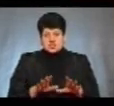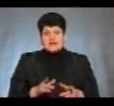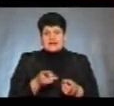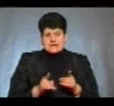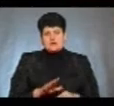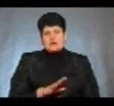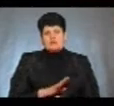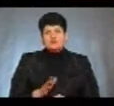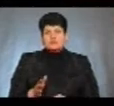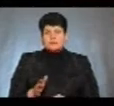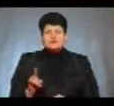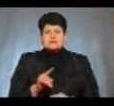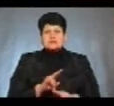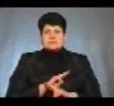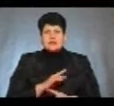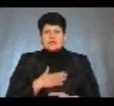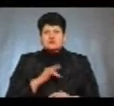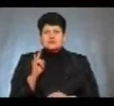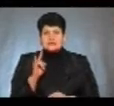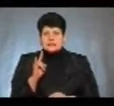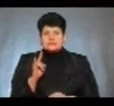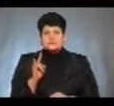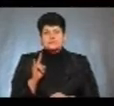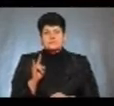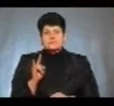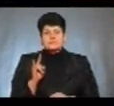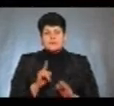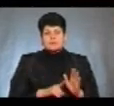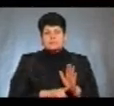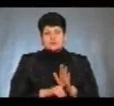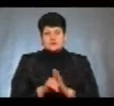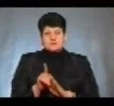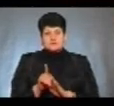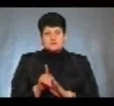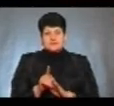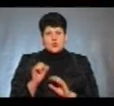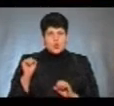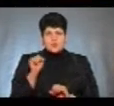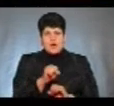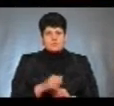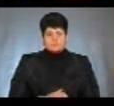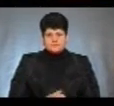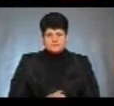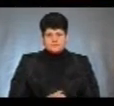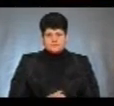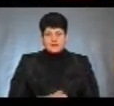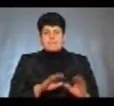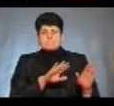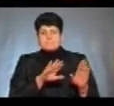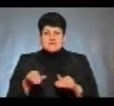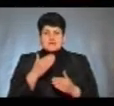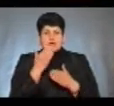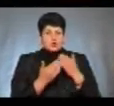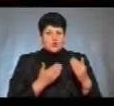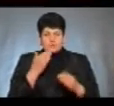було, що смерть нашої дитини настала від ударів. Після допиту свідків